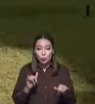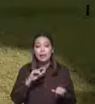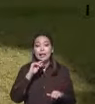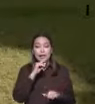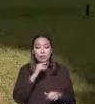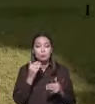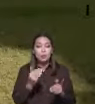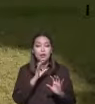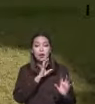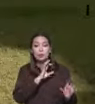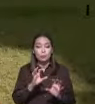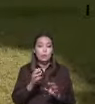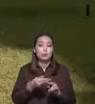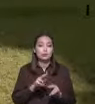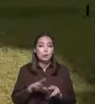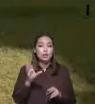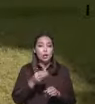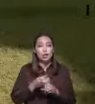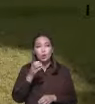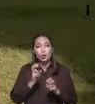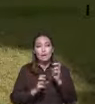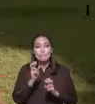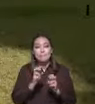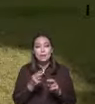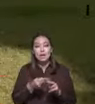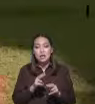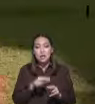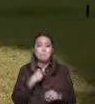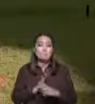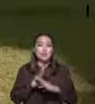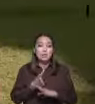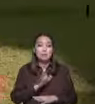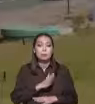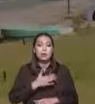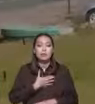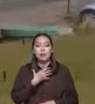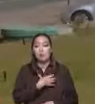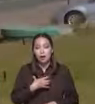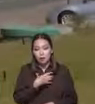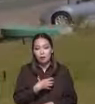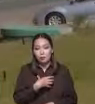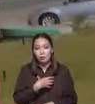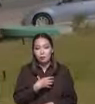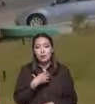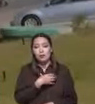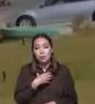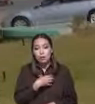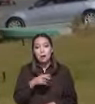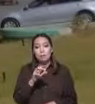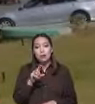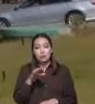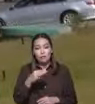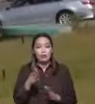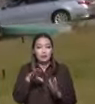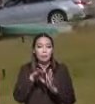экономики, для ее обеспечения, вот для таких крупных промышленных предприятий, которые мы посетили, нам необходимо стабильная базовая генерация,